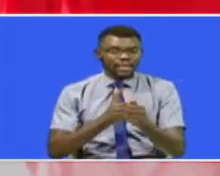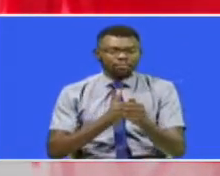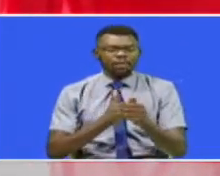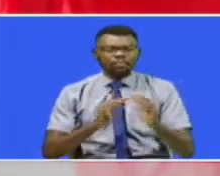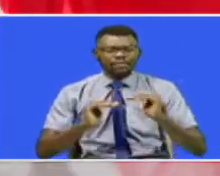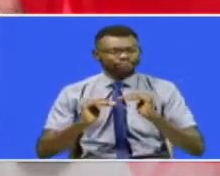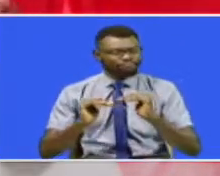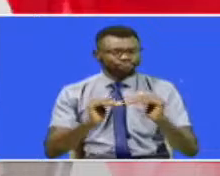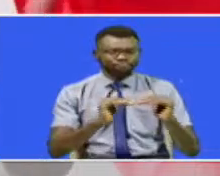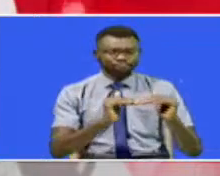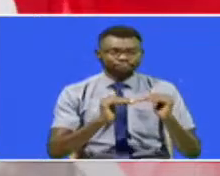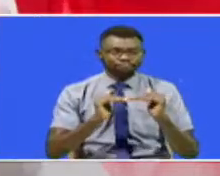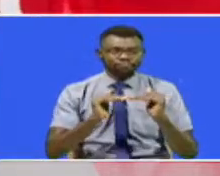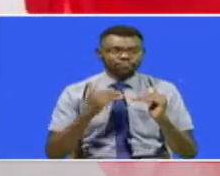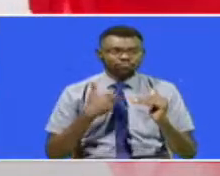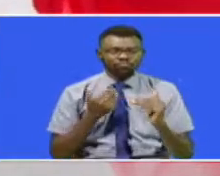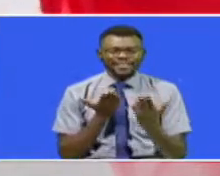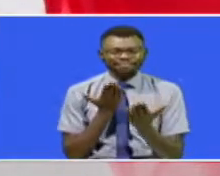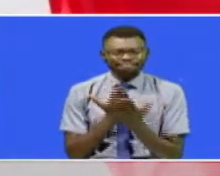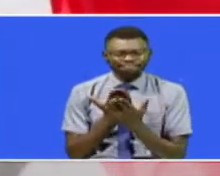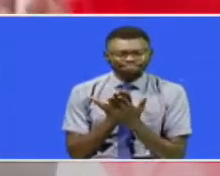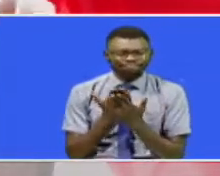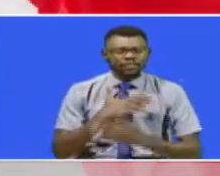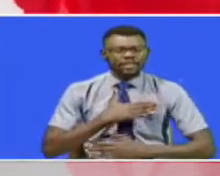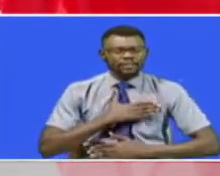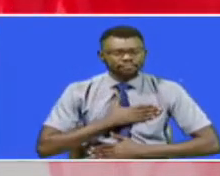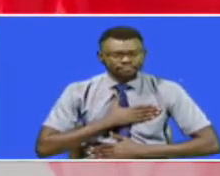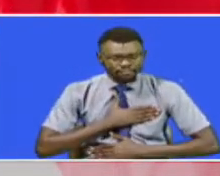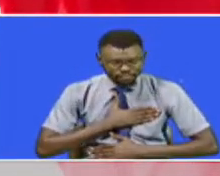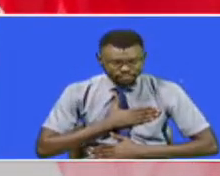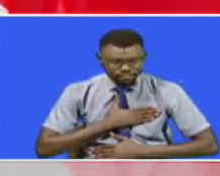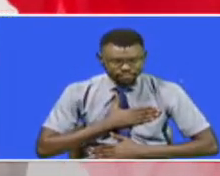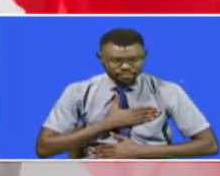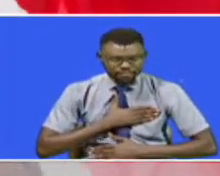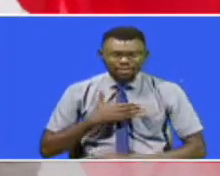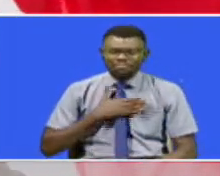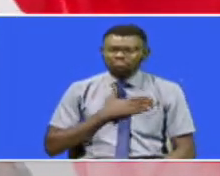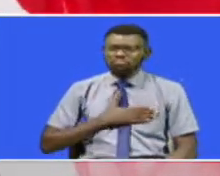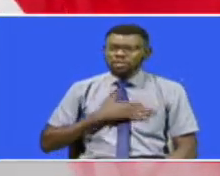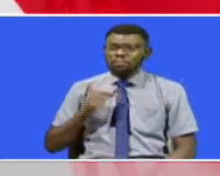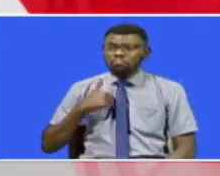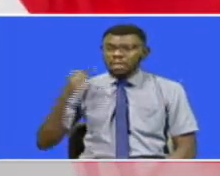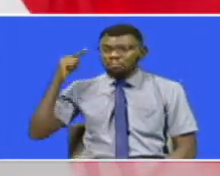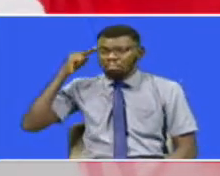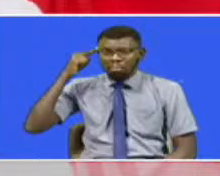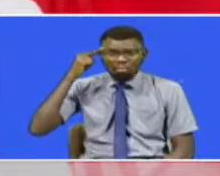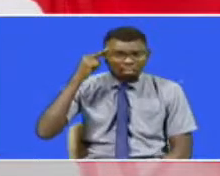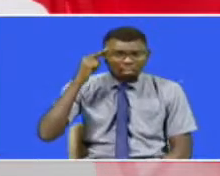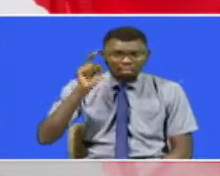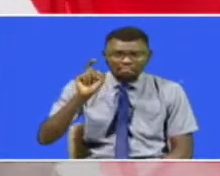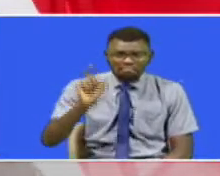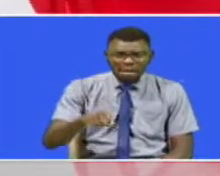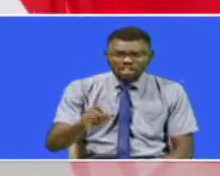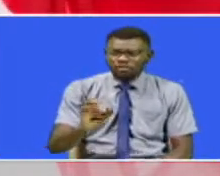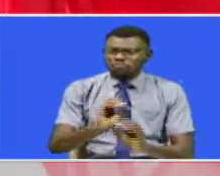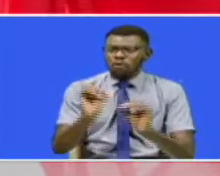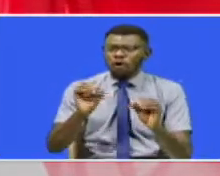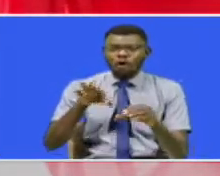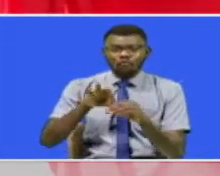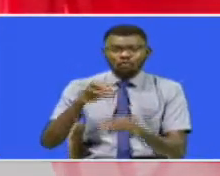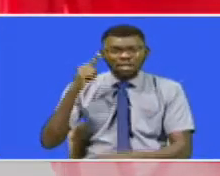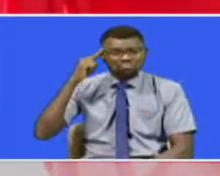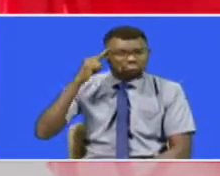haki. Mimi nawauliza kwa heshima kubwa sana. Na sio kulazimisha kwa sababu hakuna kura ya